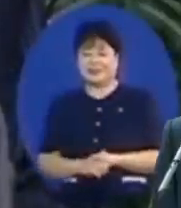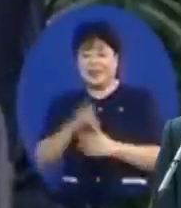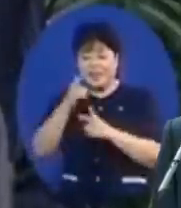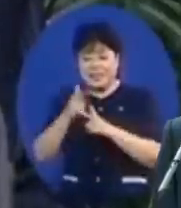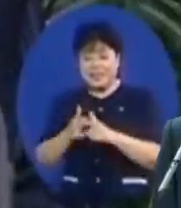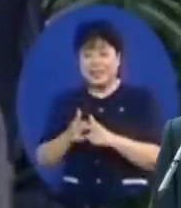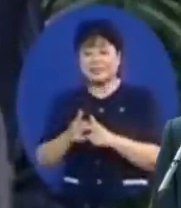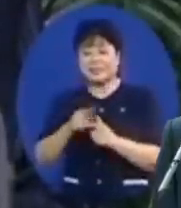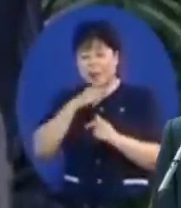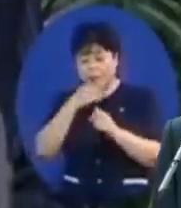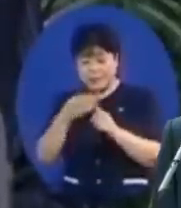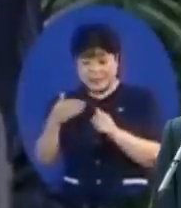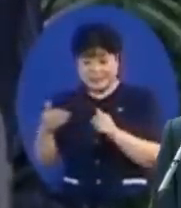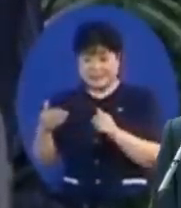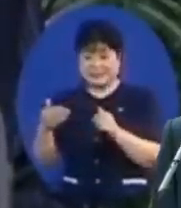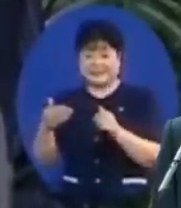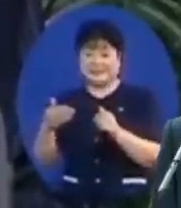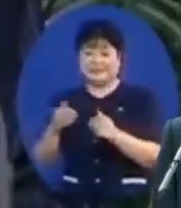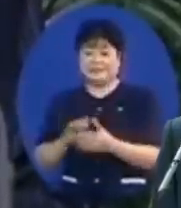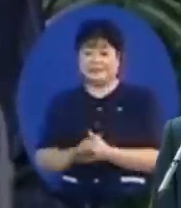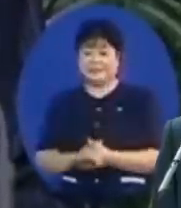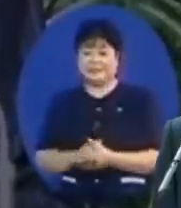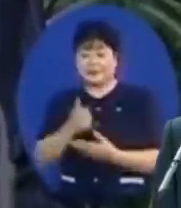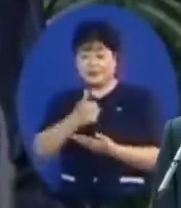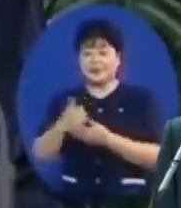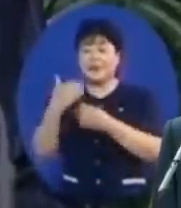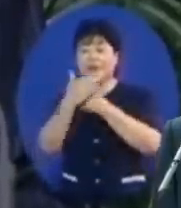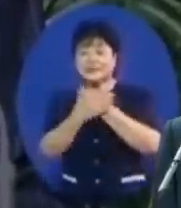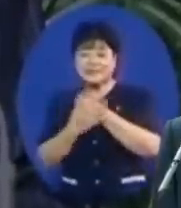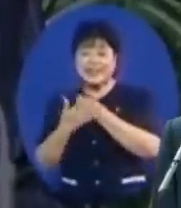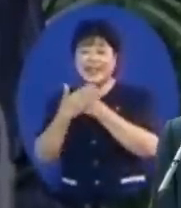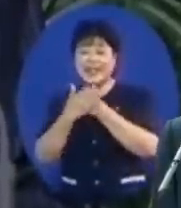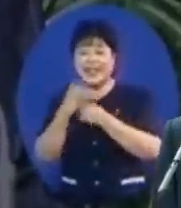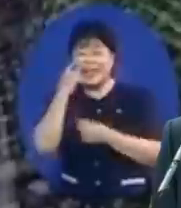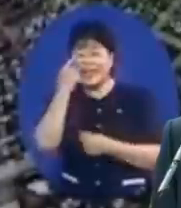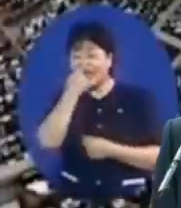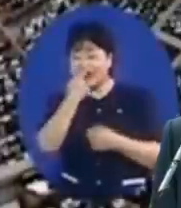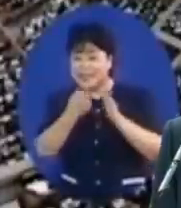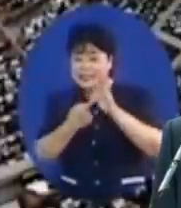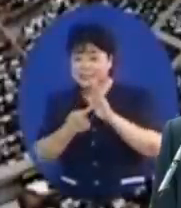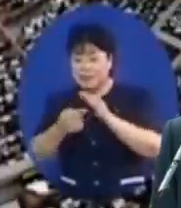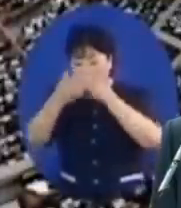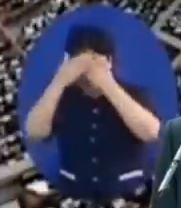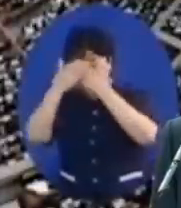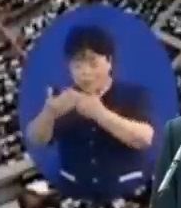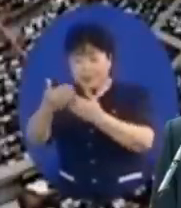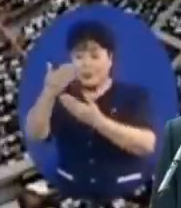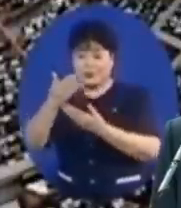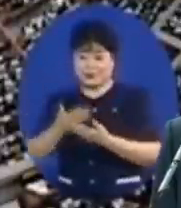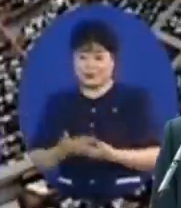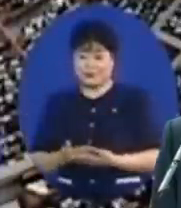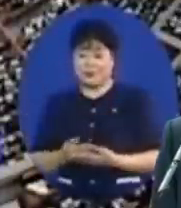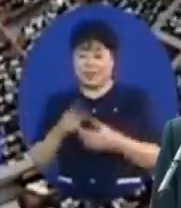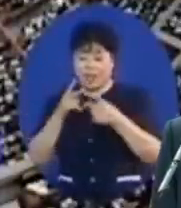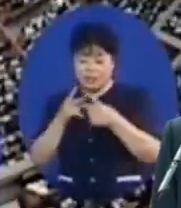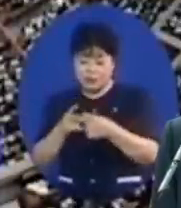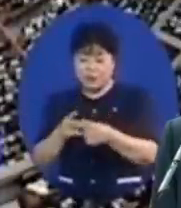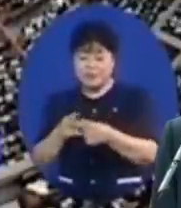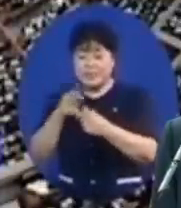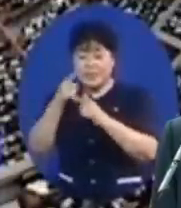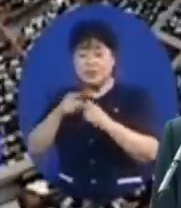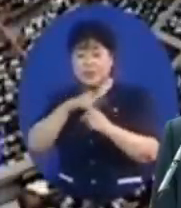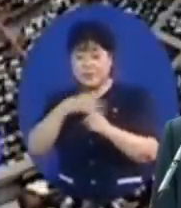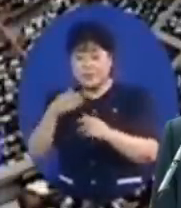예수 그리스도의 피는 주님의 은혜의 증거인 것입니다. 값없이 주시는 것입니다. 둘째로 예수님의